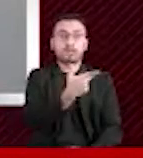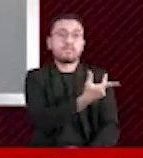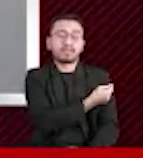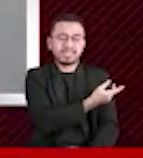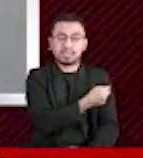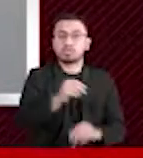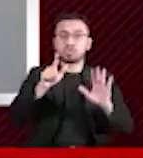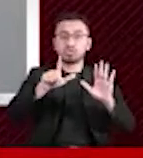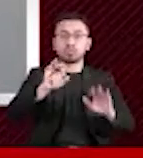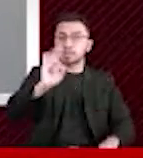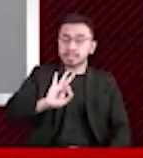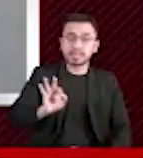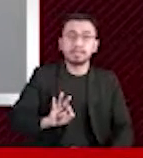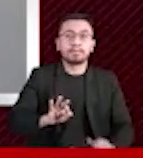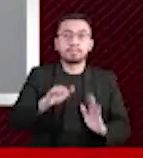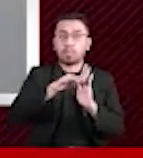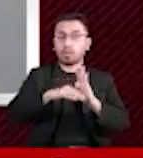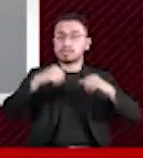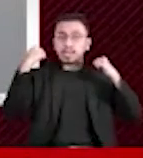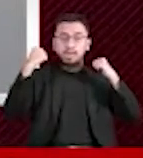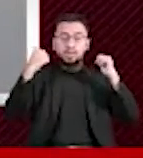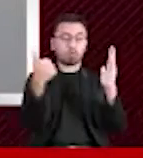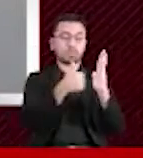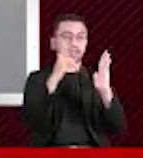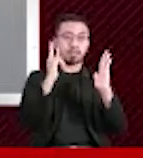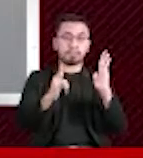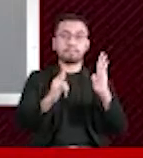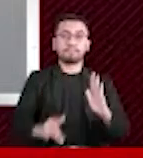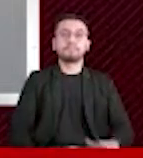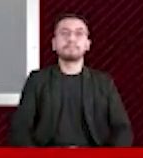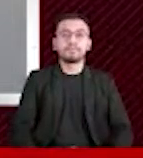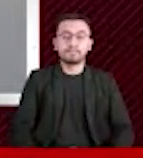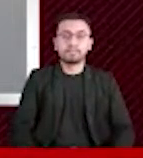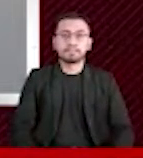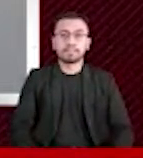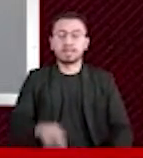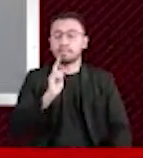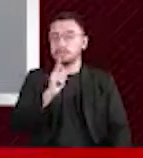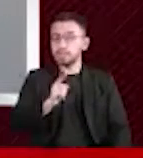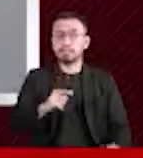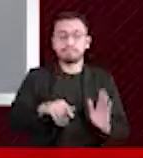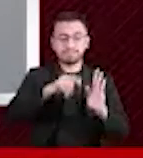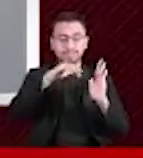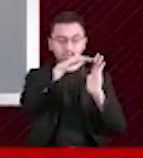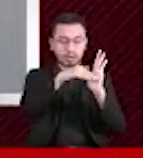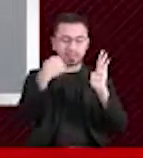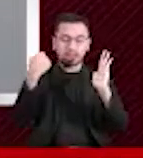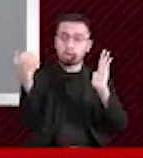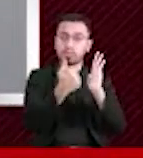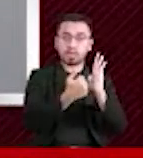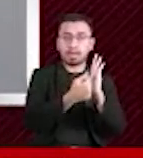terus berproses tetap jalan dengan baik menjadi embrio perilaku masyarakat head kemudian